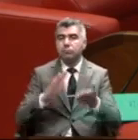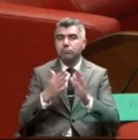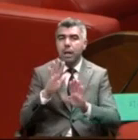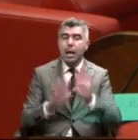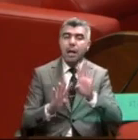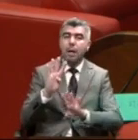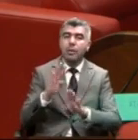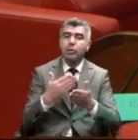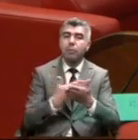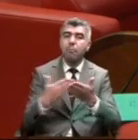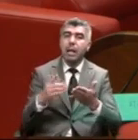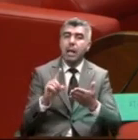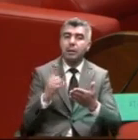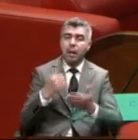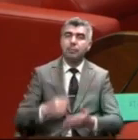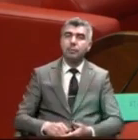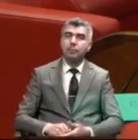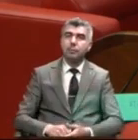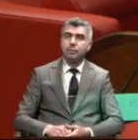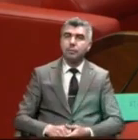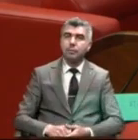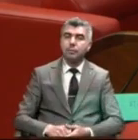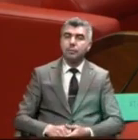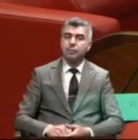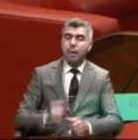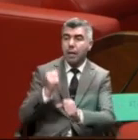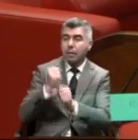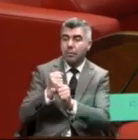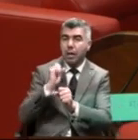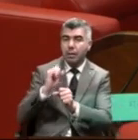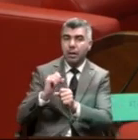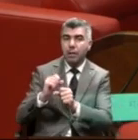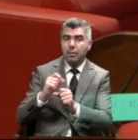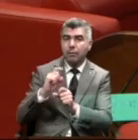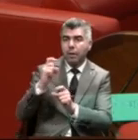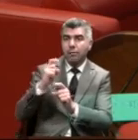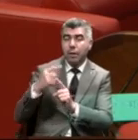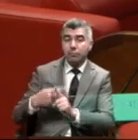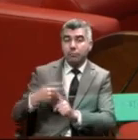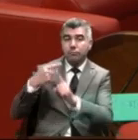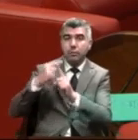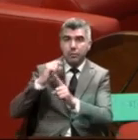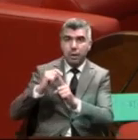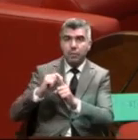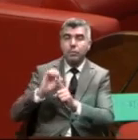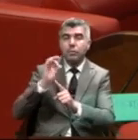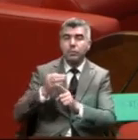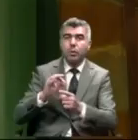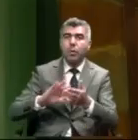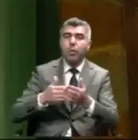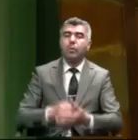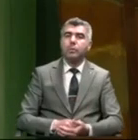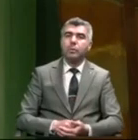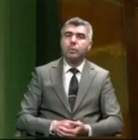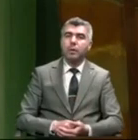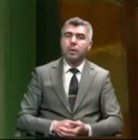14 مليار درهم الطبقه العامله تستحق التفاته خاصه واكثر في اطار